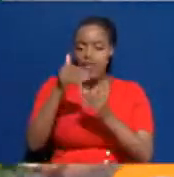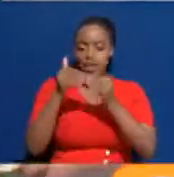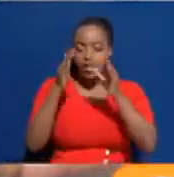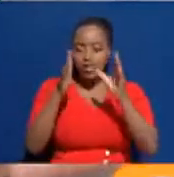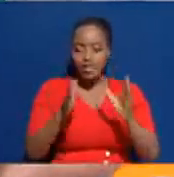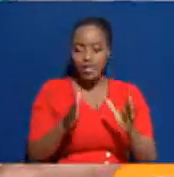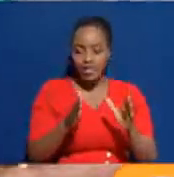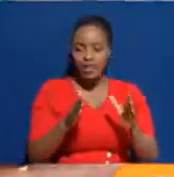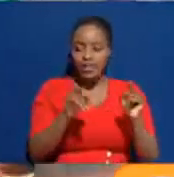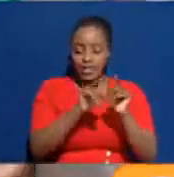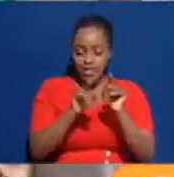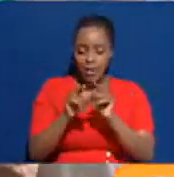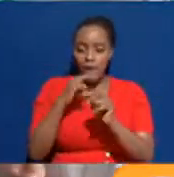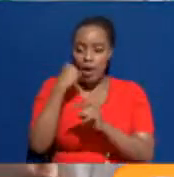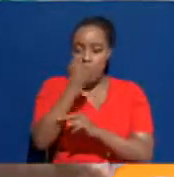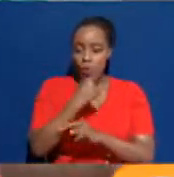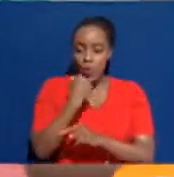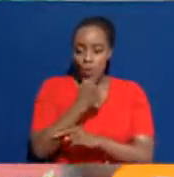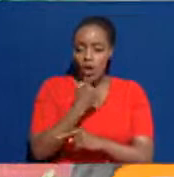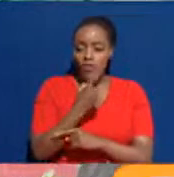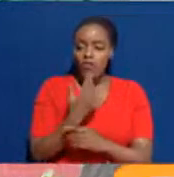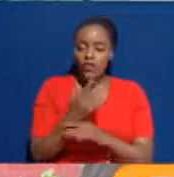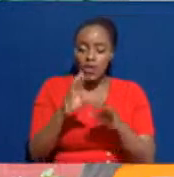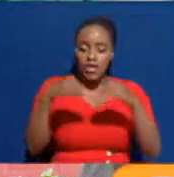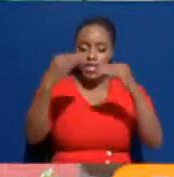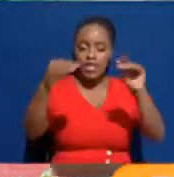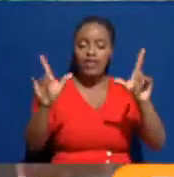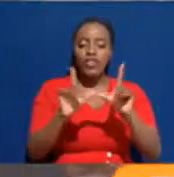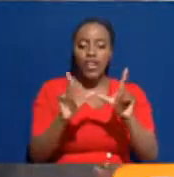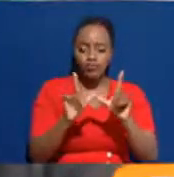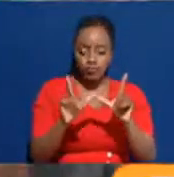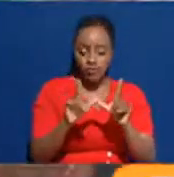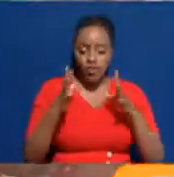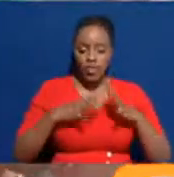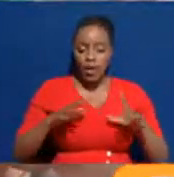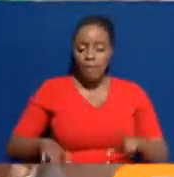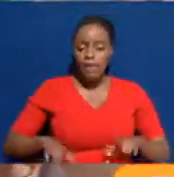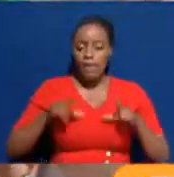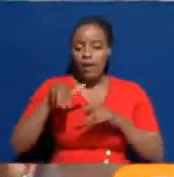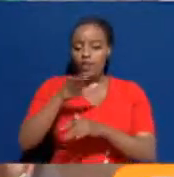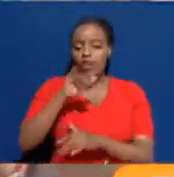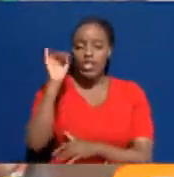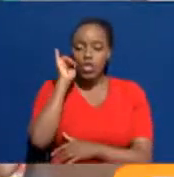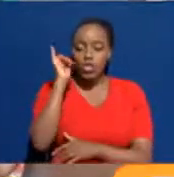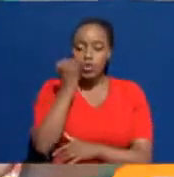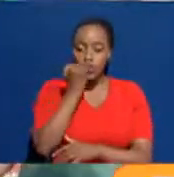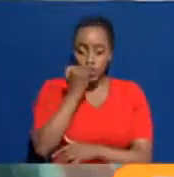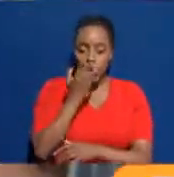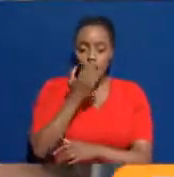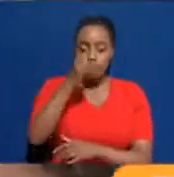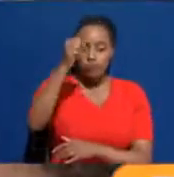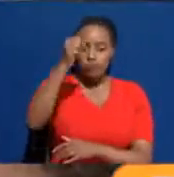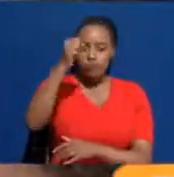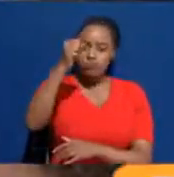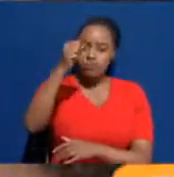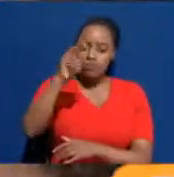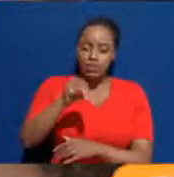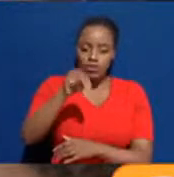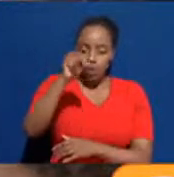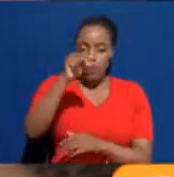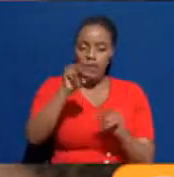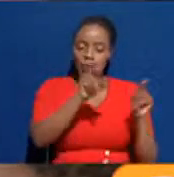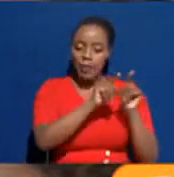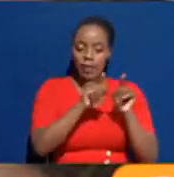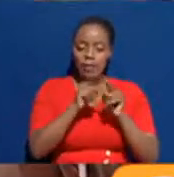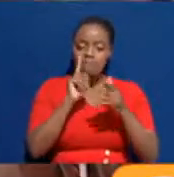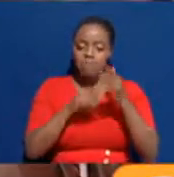wa serikali ambao pia walitoa hati za kumiliki ardhi kwa wenyeji wa eneo bunge la Isiolo kaskazini, wamesema serikali ina